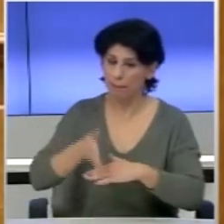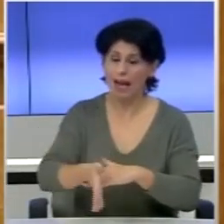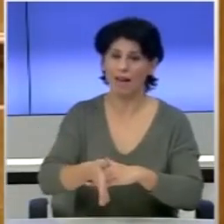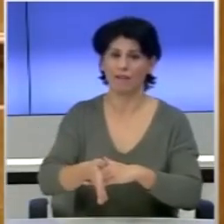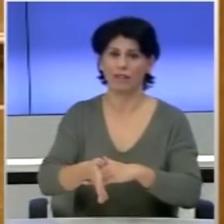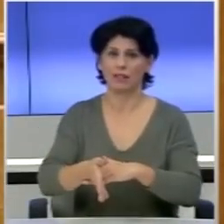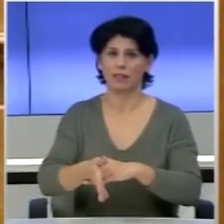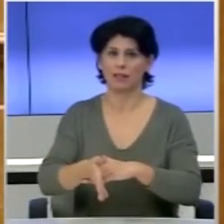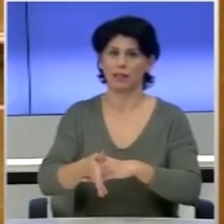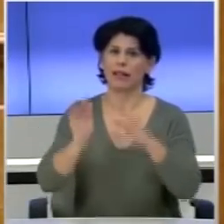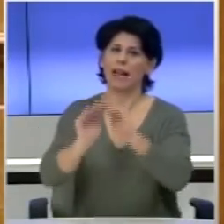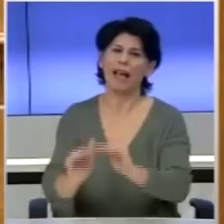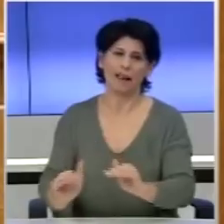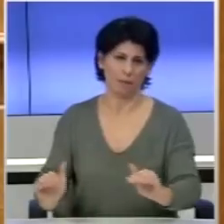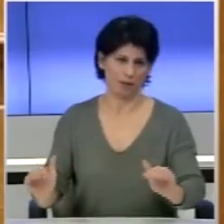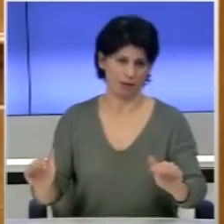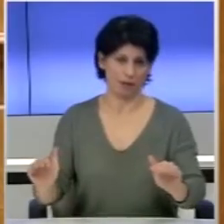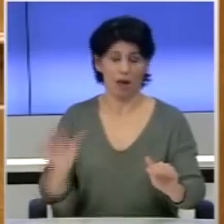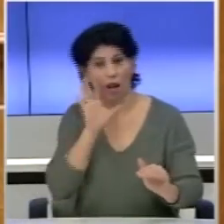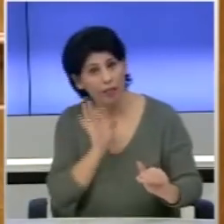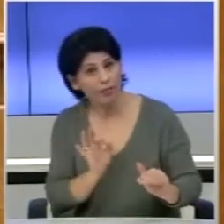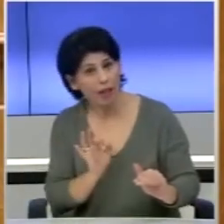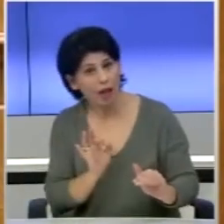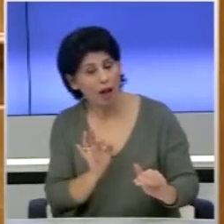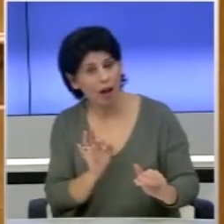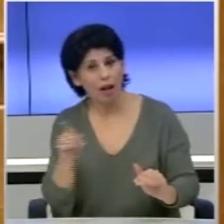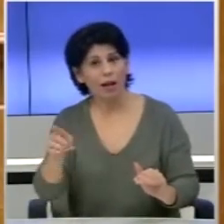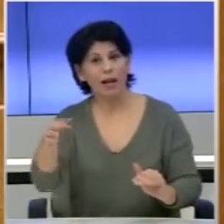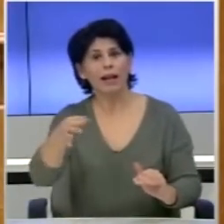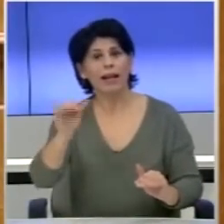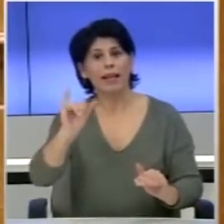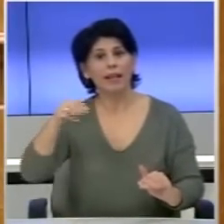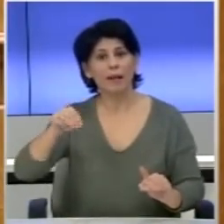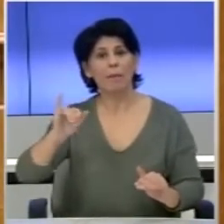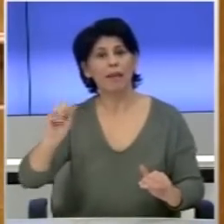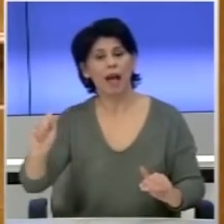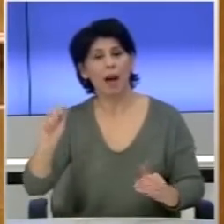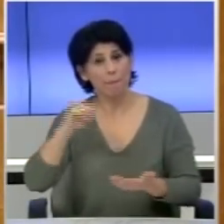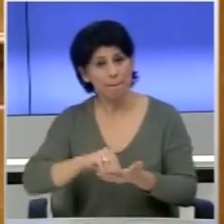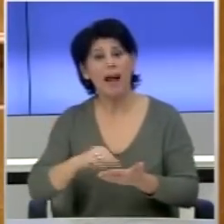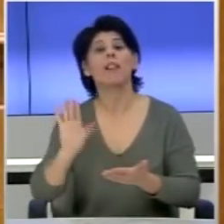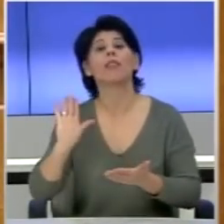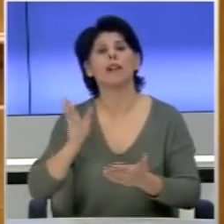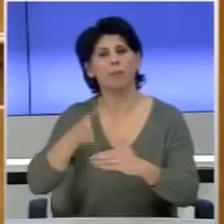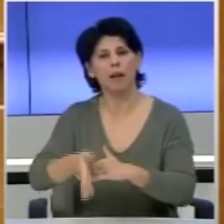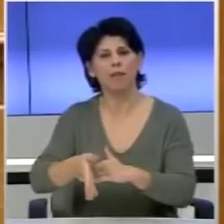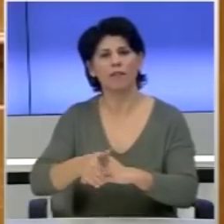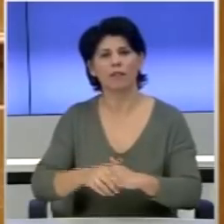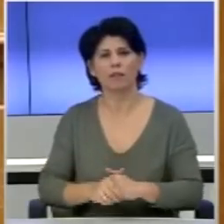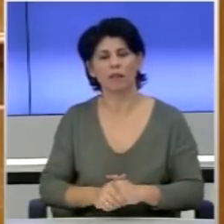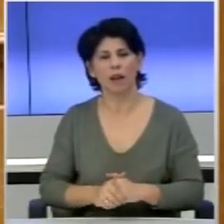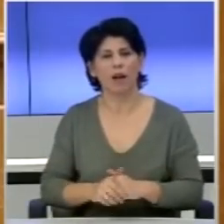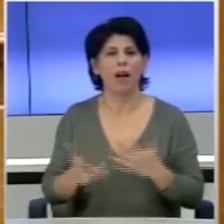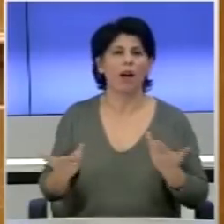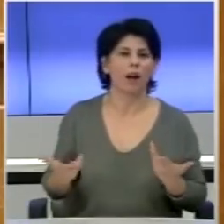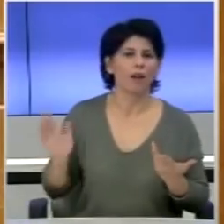παρέμβαση για αποκλιμάκωση. Αλήθεια, στα Ήμια δεν είχαμε πάλι τέτοια παρέμβαση. Όμως